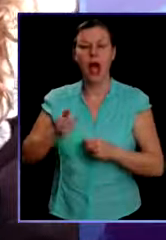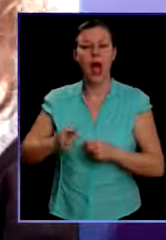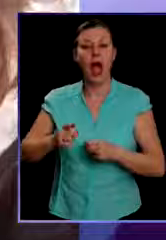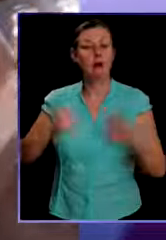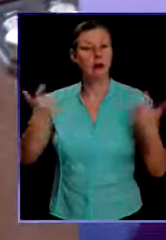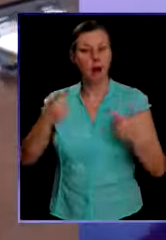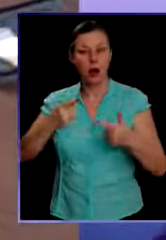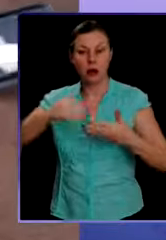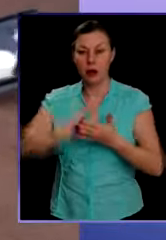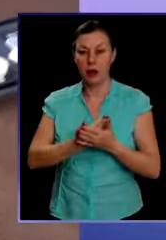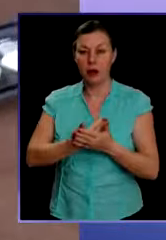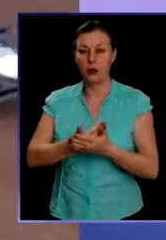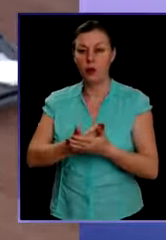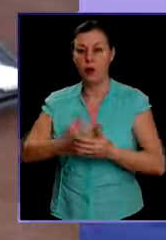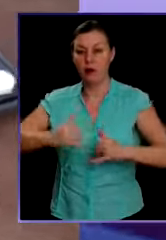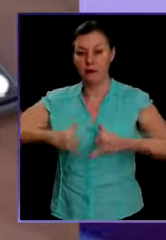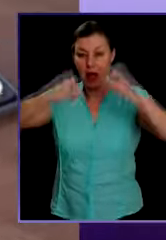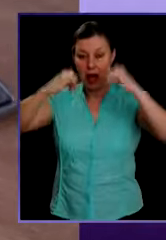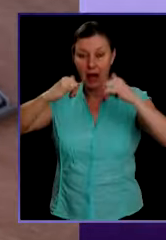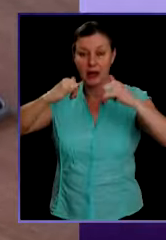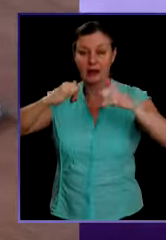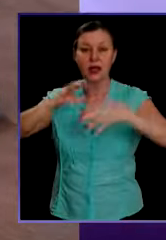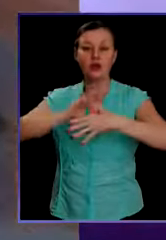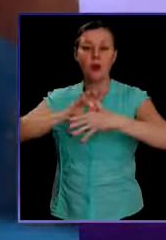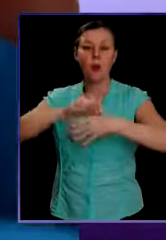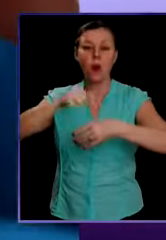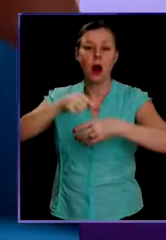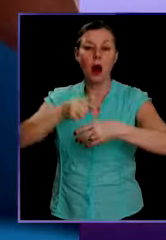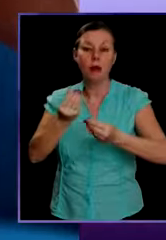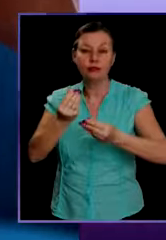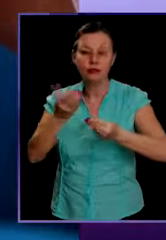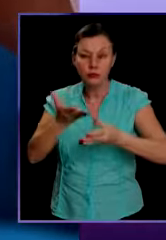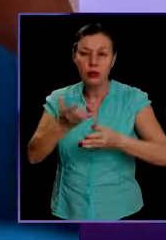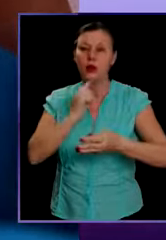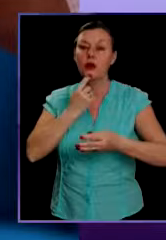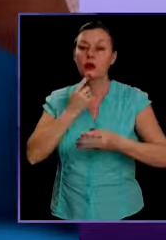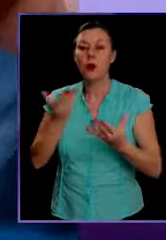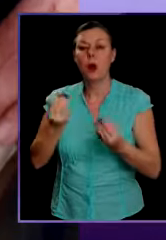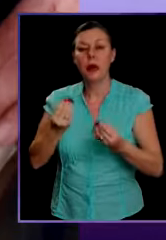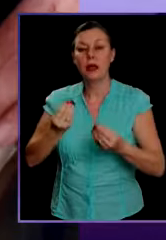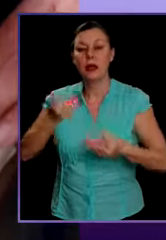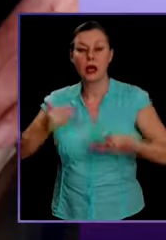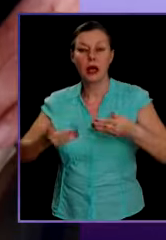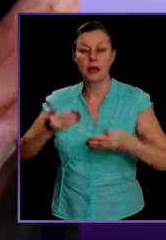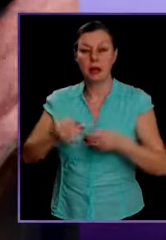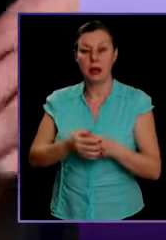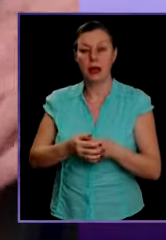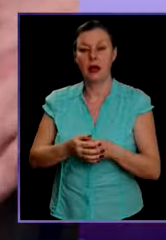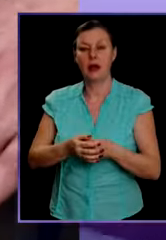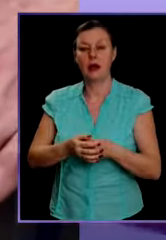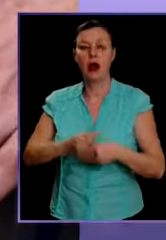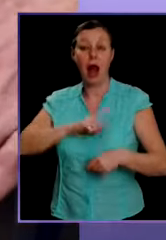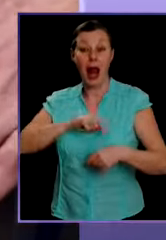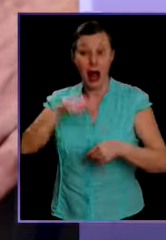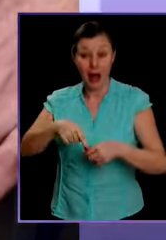Ez a forradalmian új fejlesztés a bőr alatti szövetben lévő cukor mennyiségét méri. Az egész rendszernek a lelke